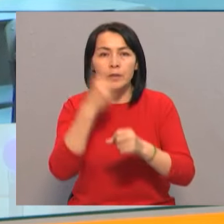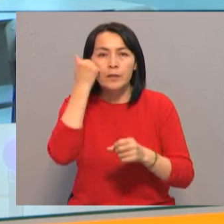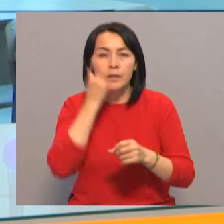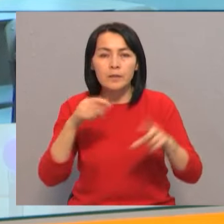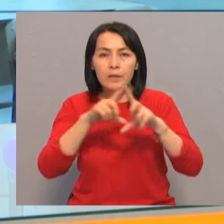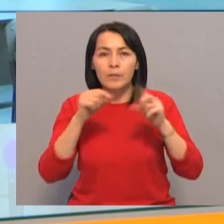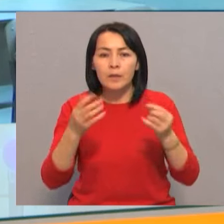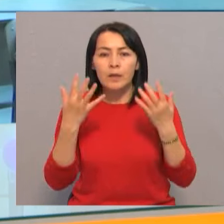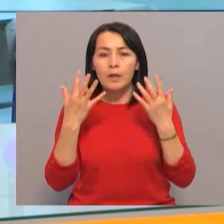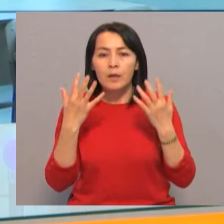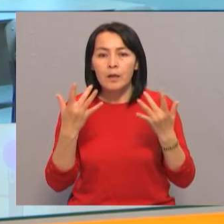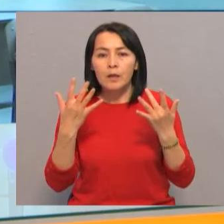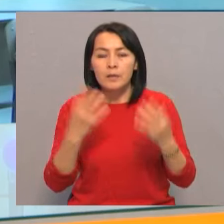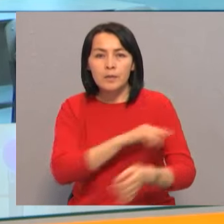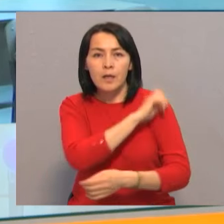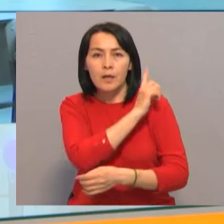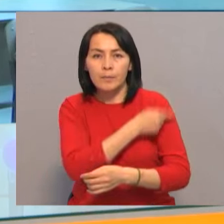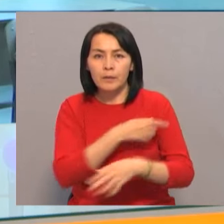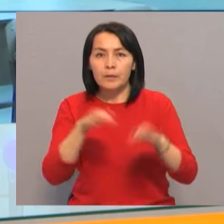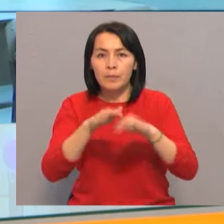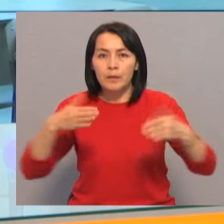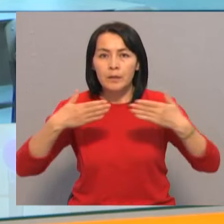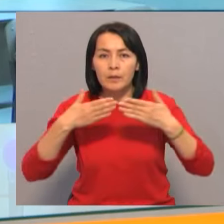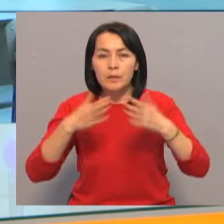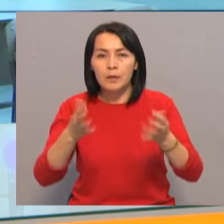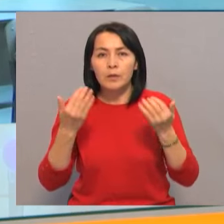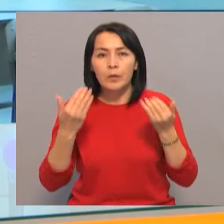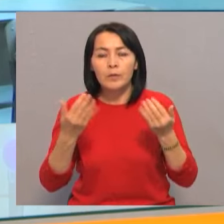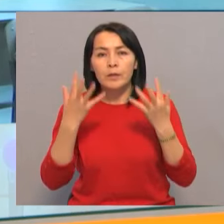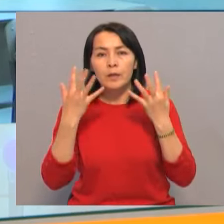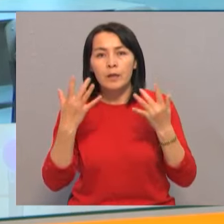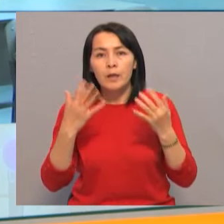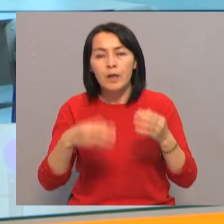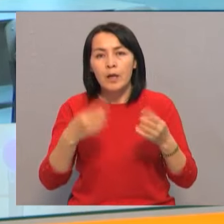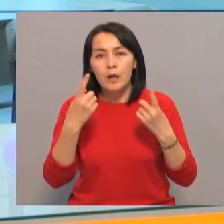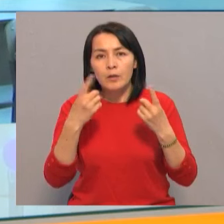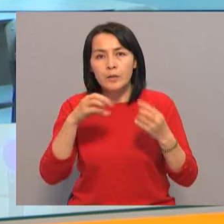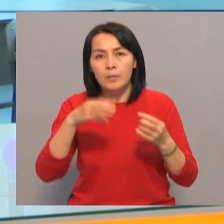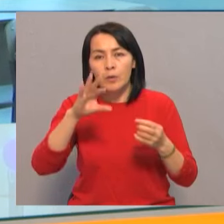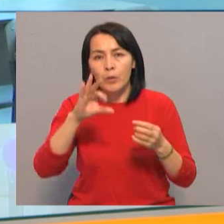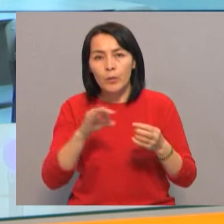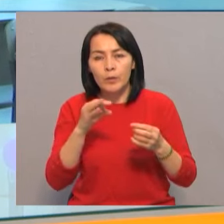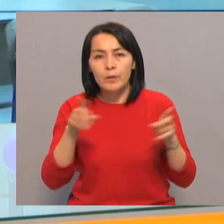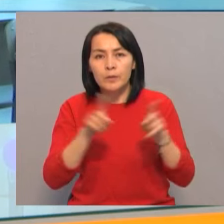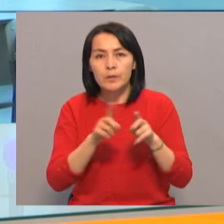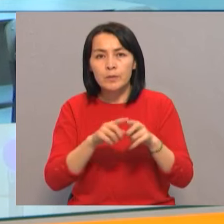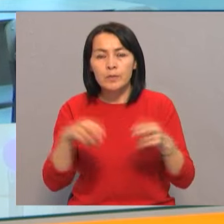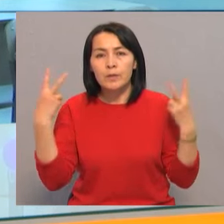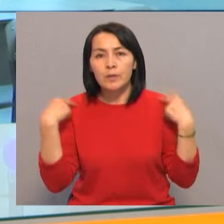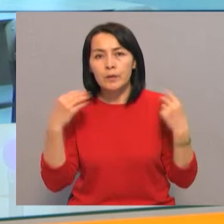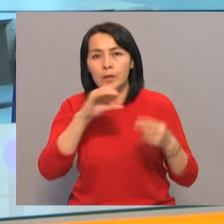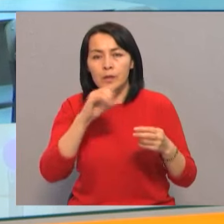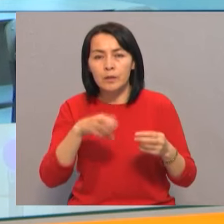мектепте талай мықтының қанатын қатайтқан. Олардың қатарында академик Мейірбек Оразов пен генерал